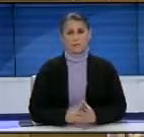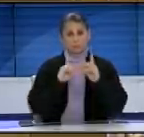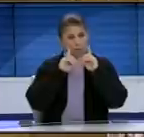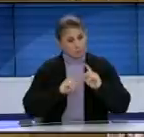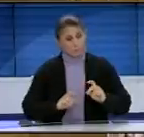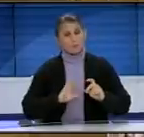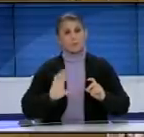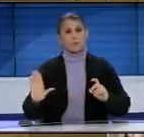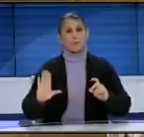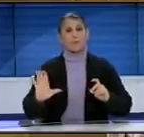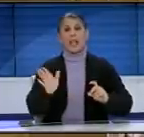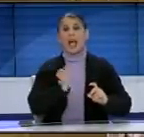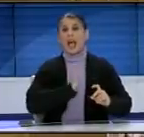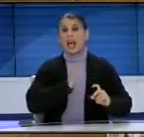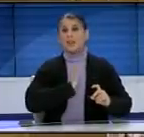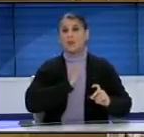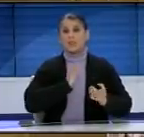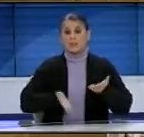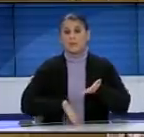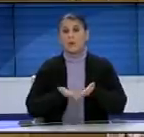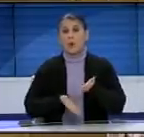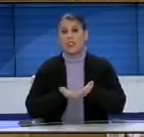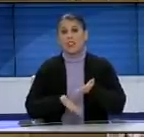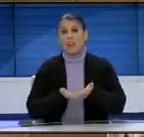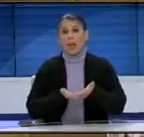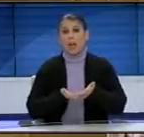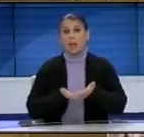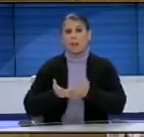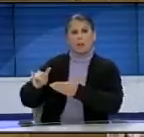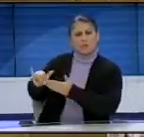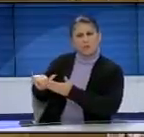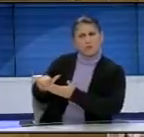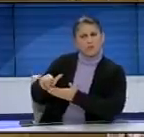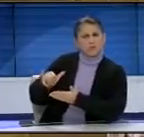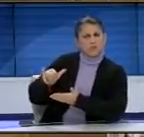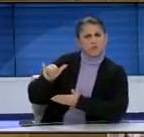όση περισσότερη ανθρωπιστική βοήθεια γίνεται στον Ουκρανικό λαό.